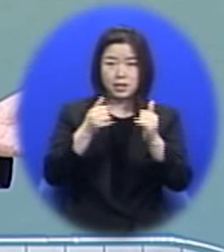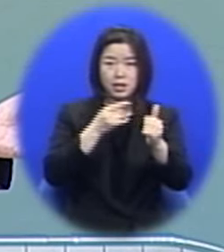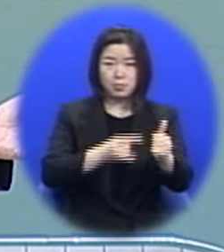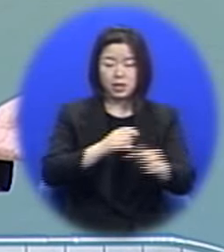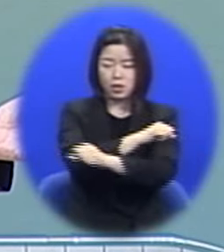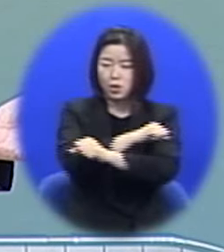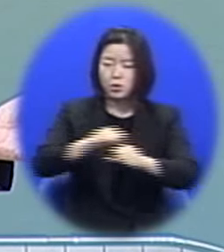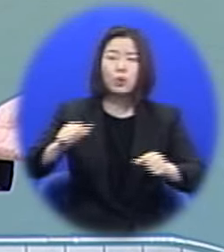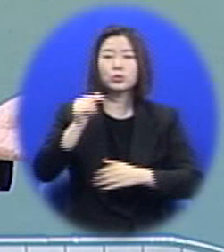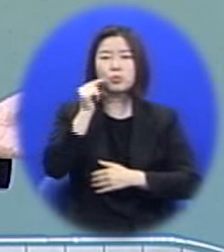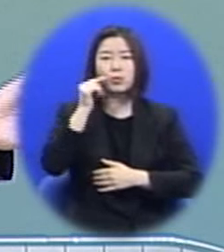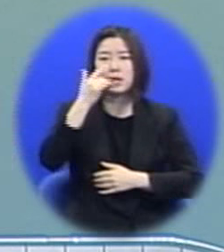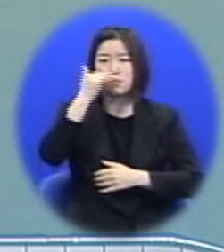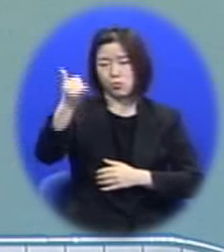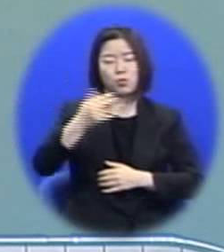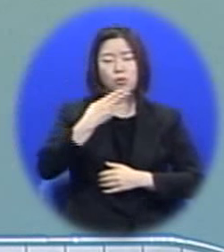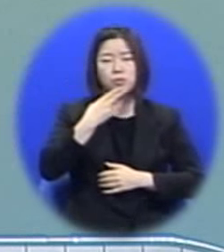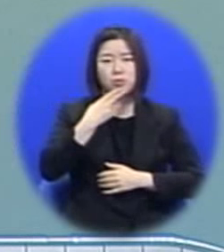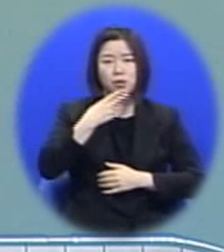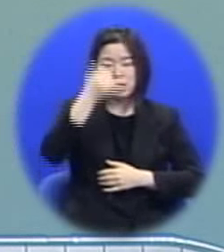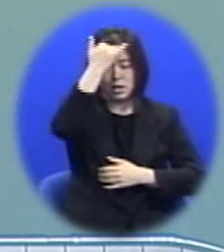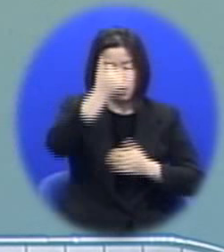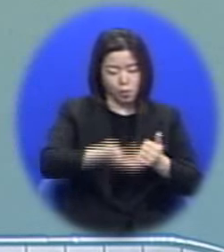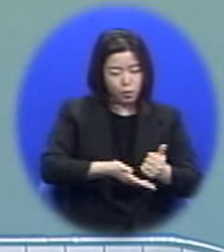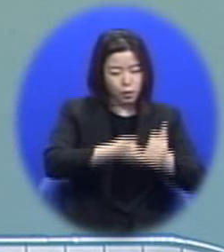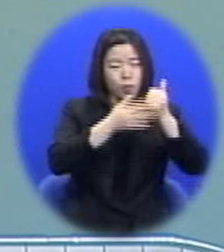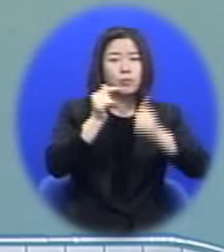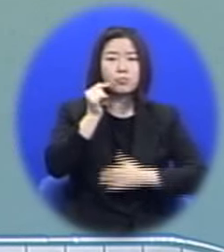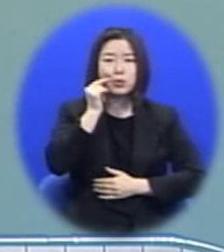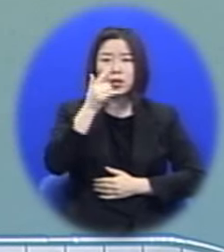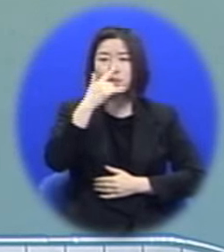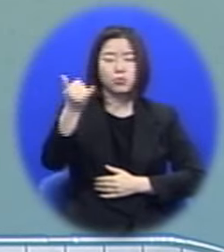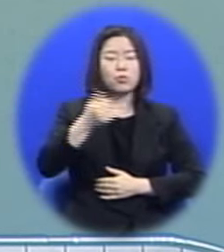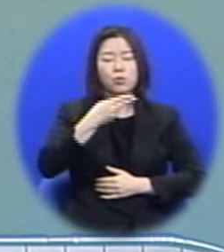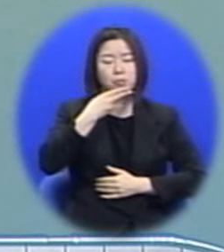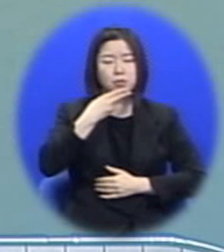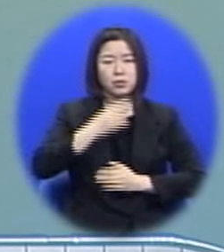없어요. 공경 못할 부모가 없어요.